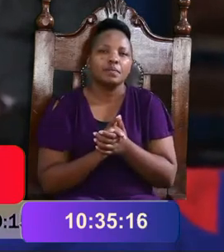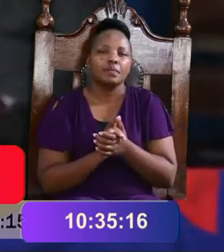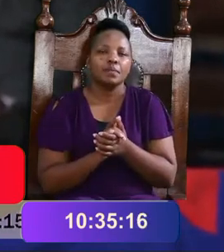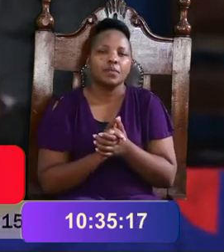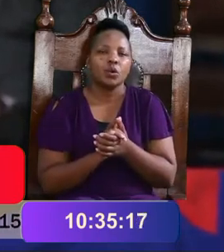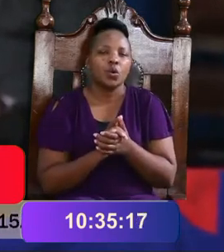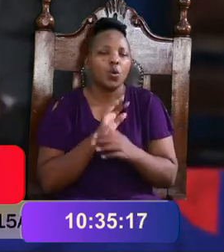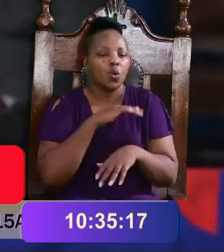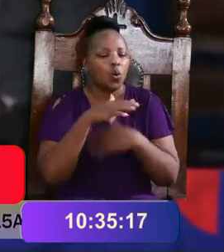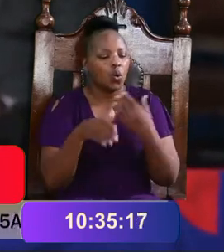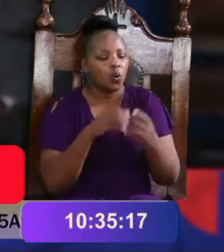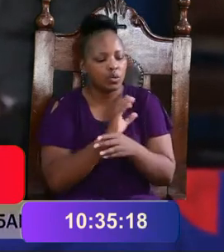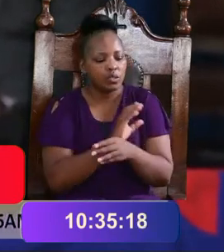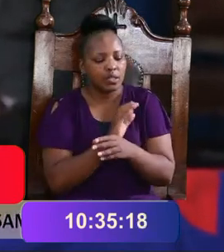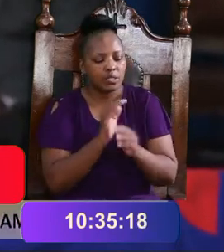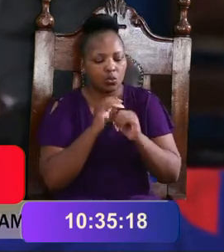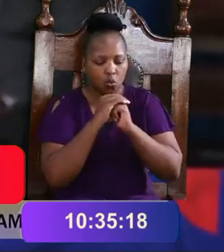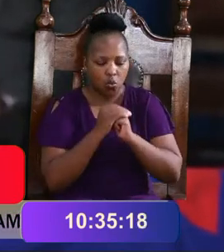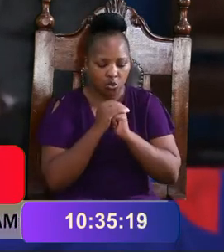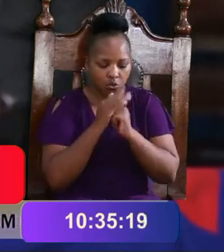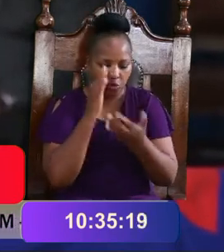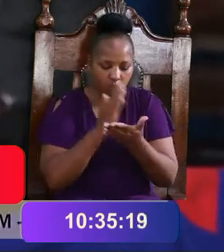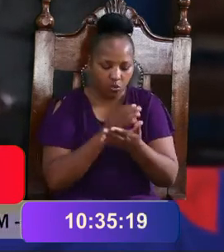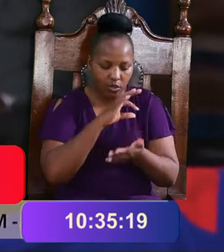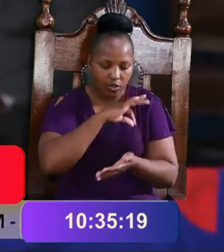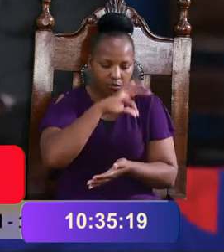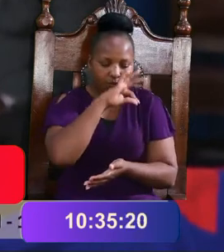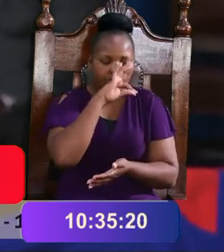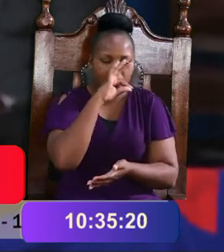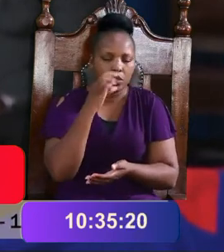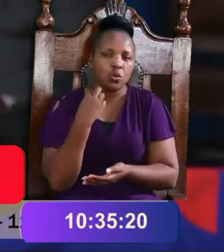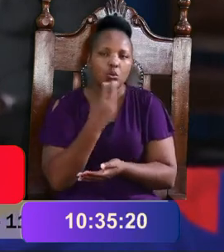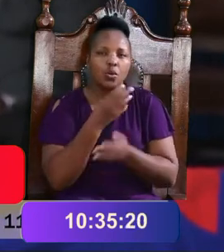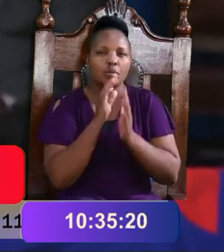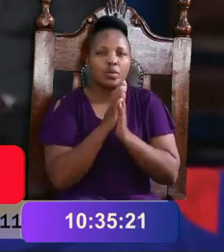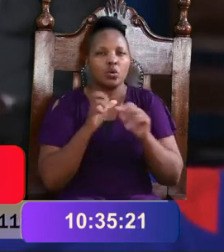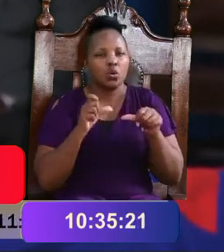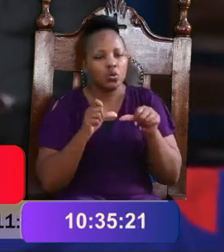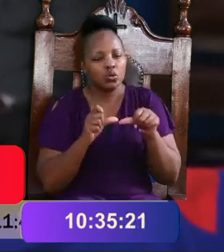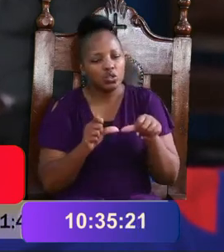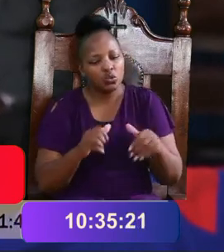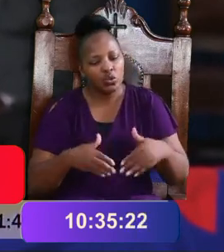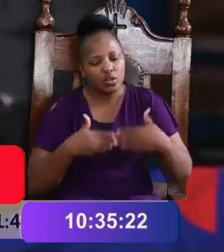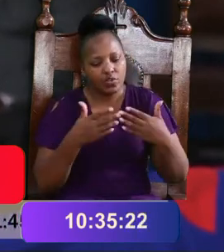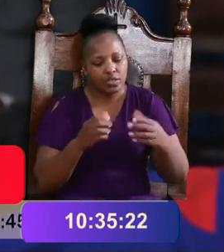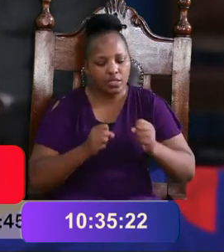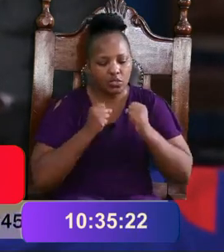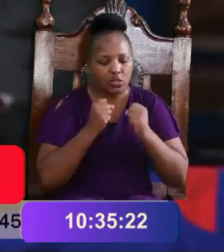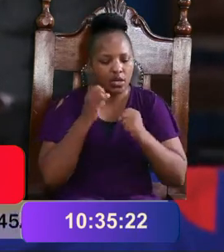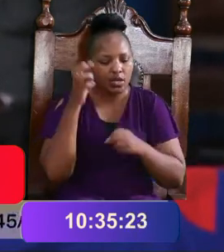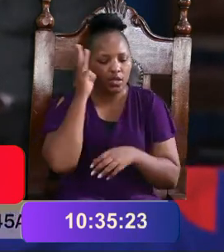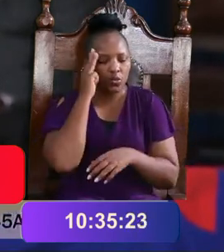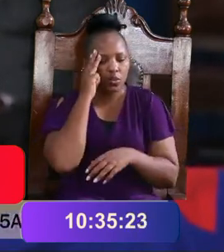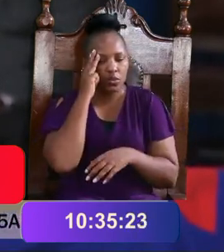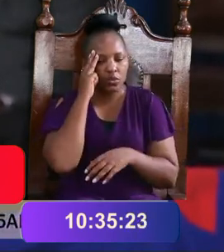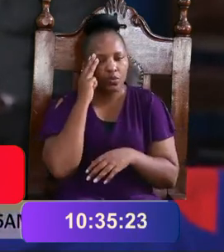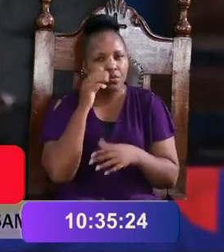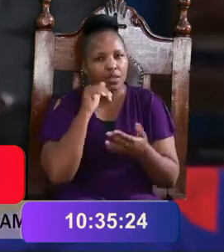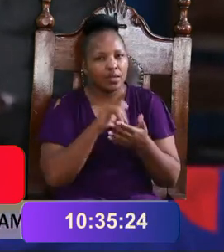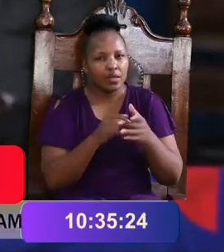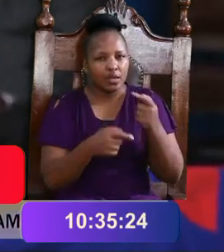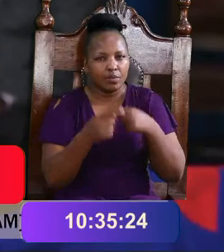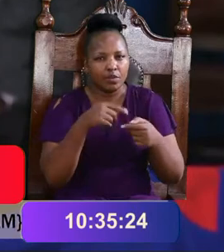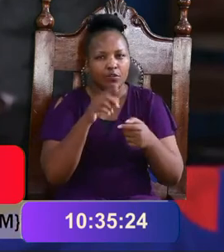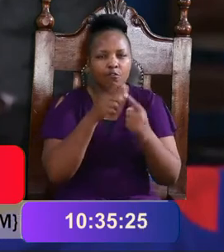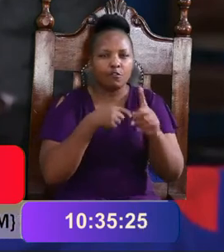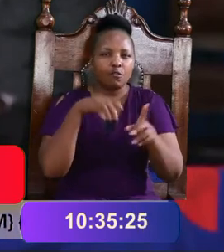Kanisa zote ambazo zinakuabudu kwa roho na kwa kweli Bwana, tuomba kwamba ukazidi kuwapatia nguvu na hekima mfalme, ambayo inatoka kwako